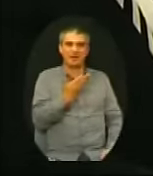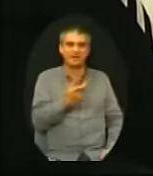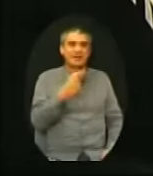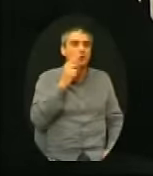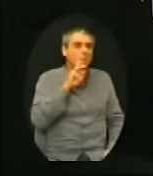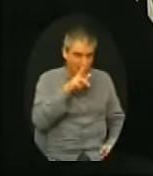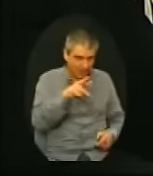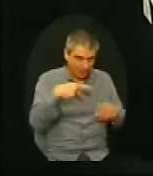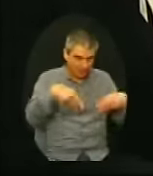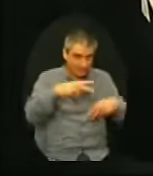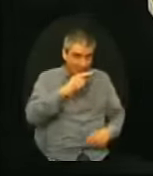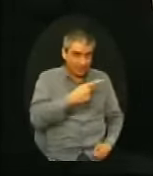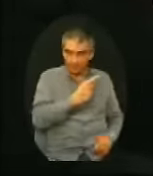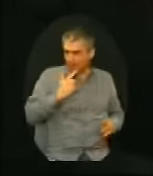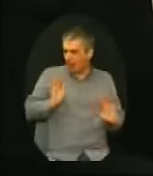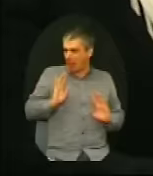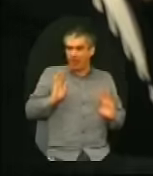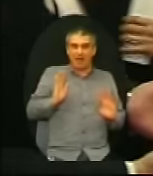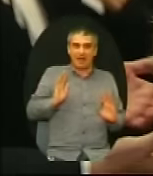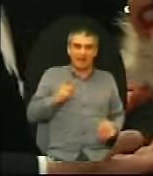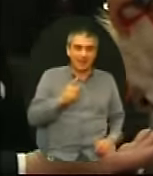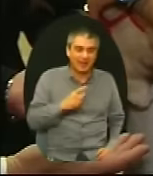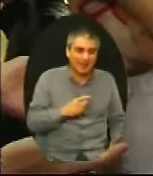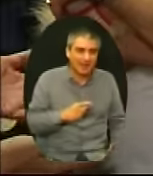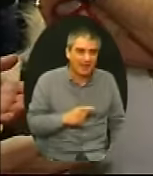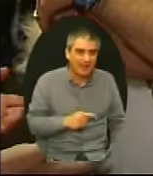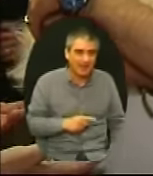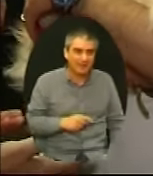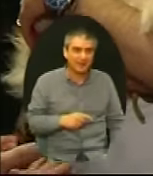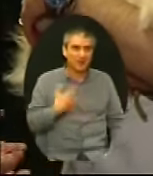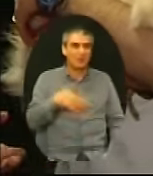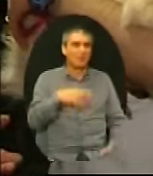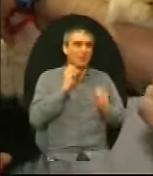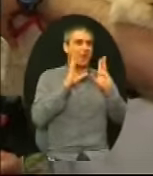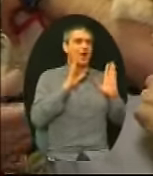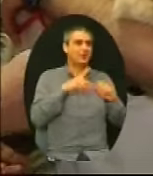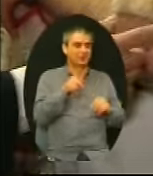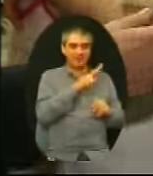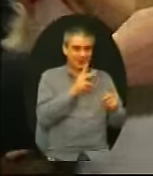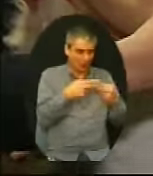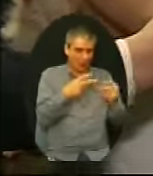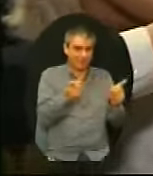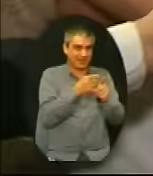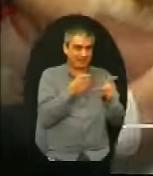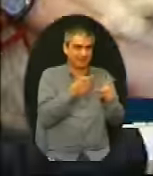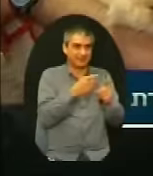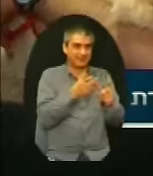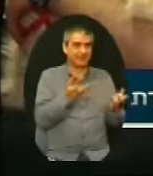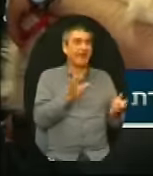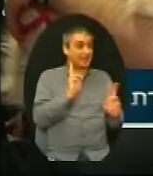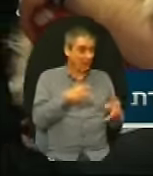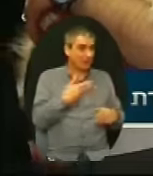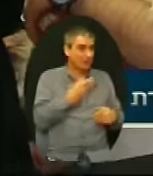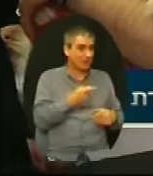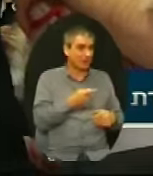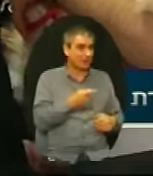גורי, אתה מפחד מנחשים? תרגיש בבית, אתה בכנסת. וואו, איזה כיף. צריכים להיות כל כך קרובים. אמרת